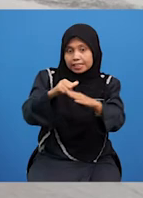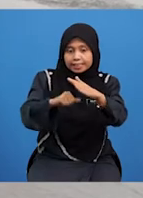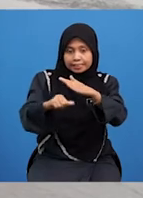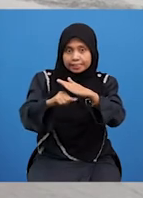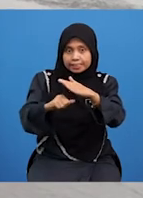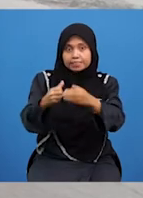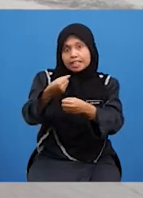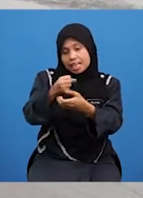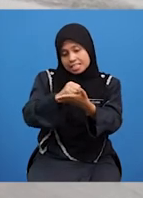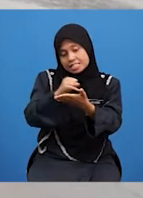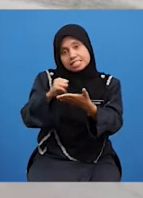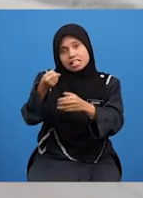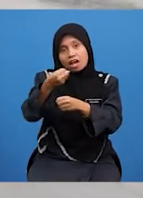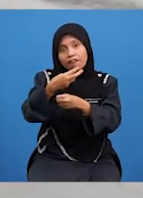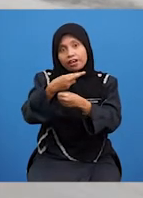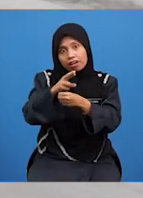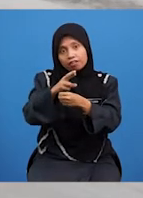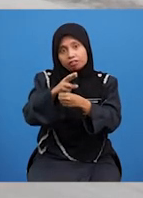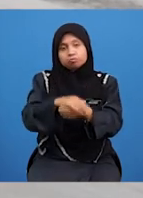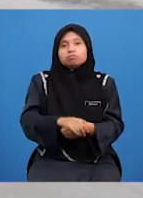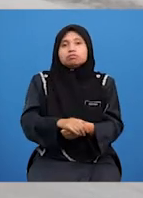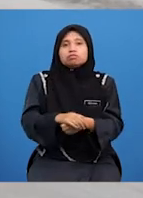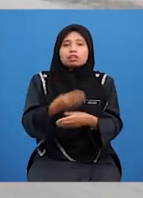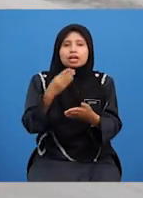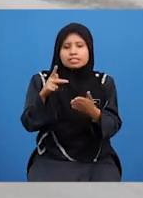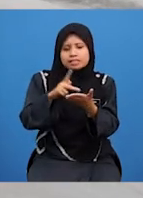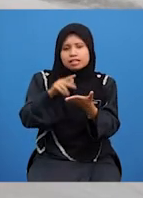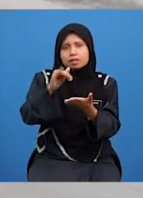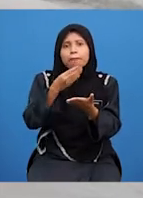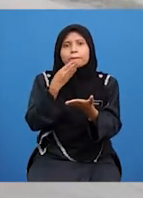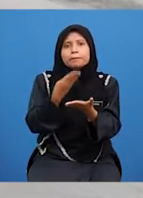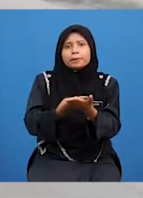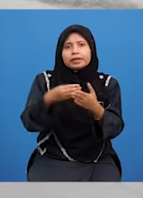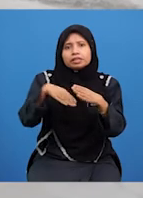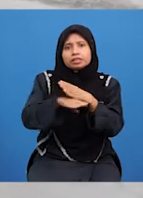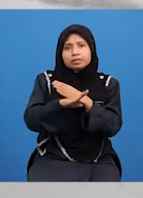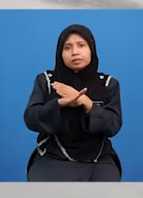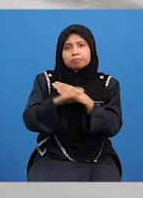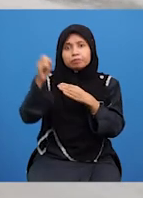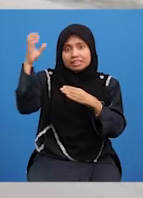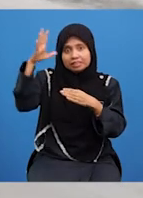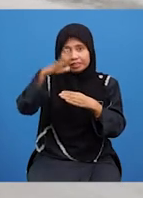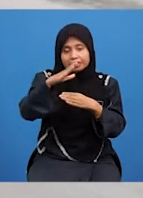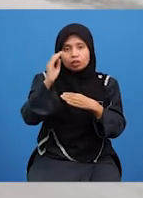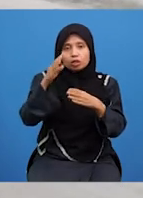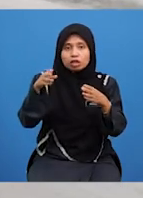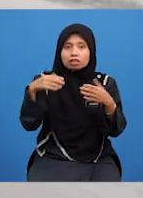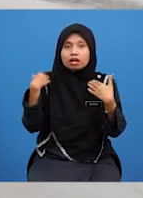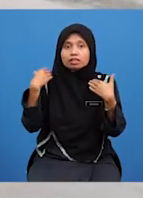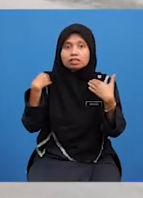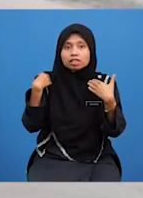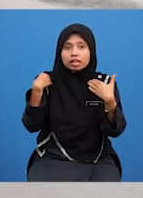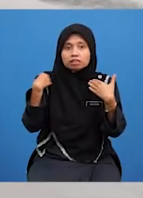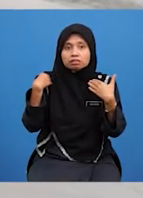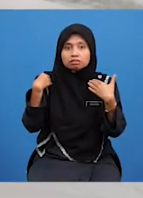reka. Kesan pencahayaan yang baik dalam lukisan pengkaryaan, setting akan mewujudkan